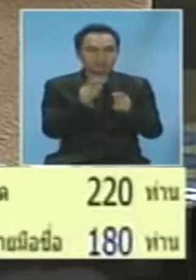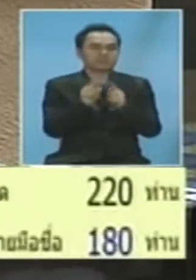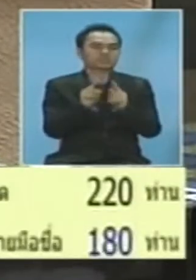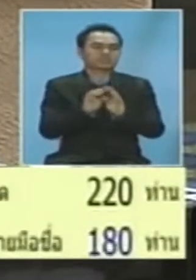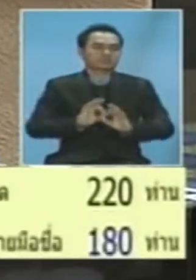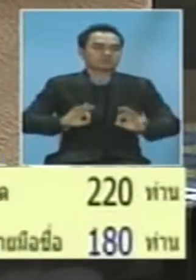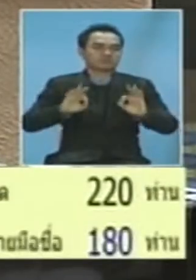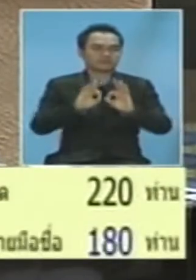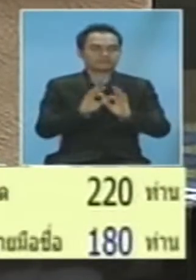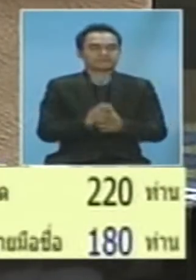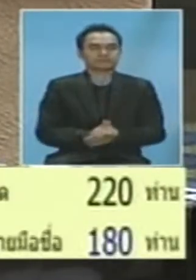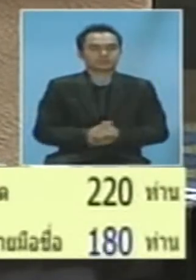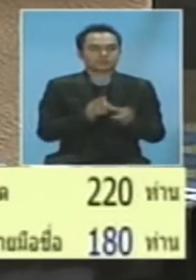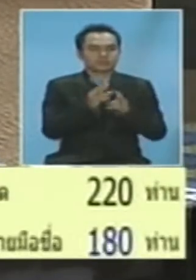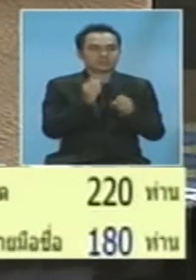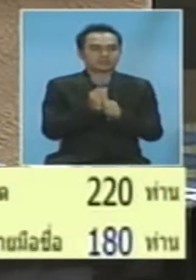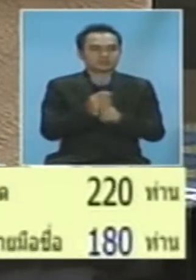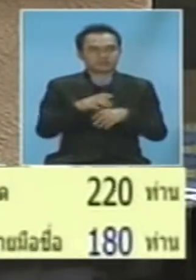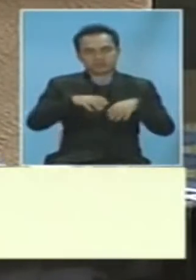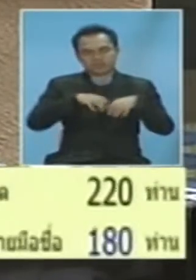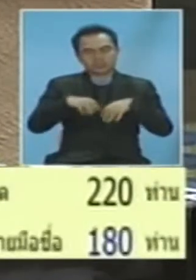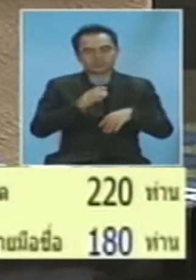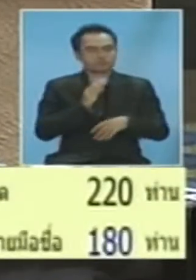าวนี้แ